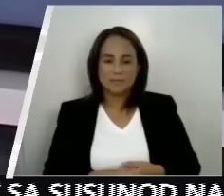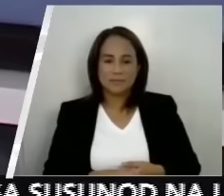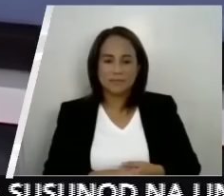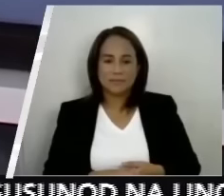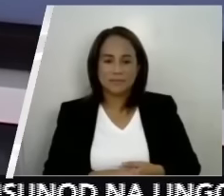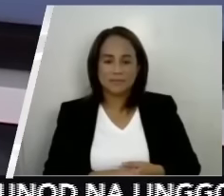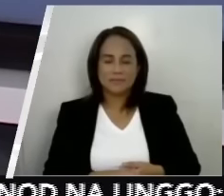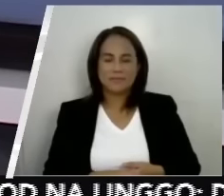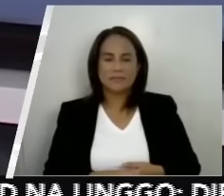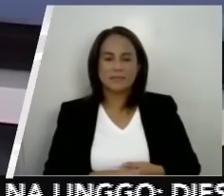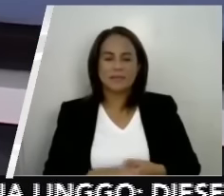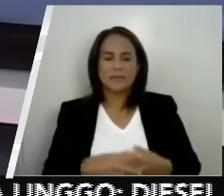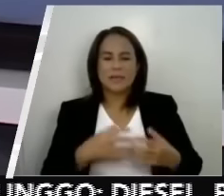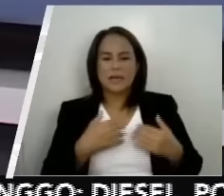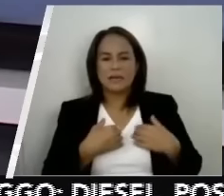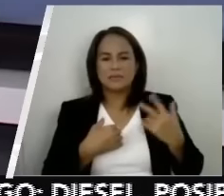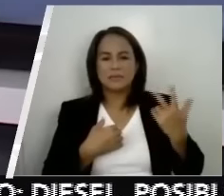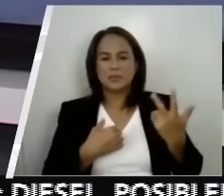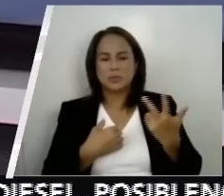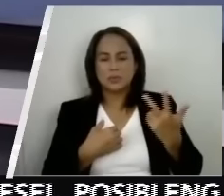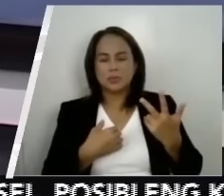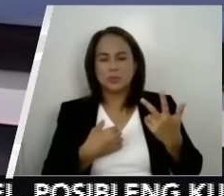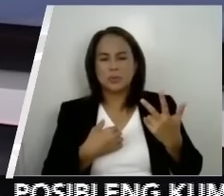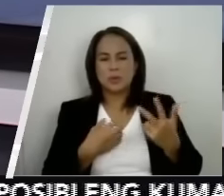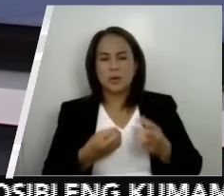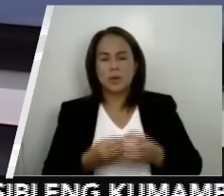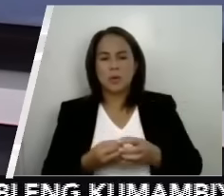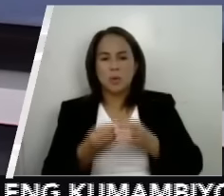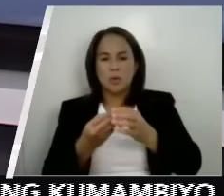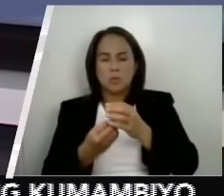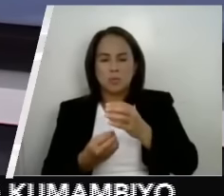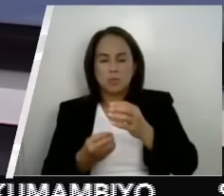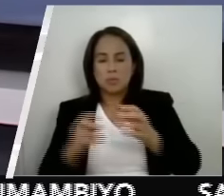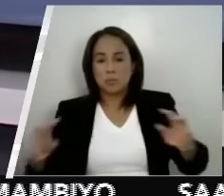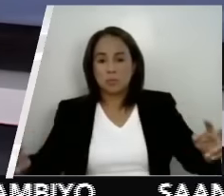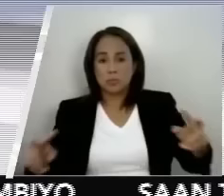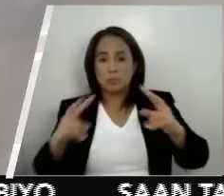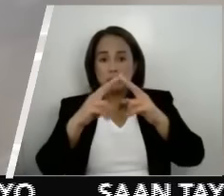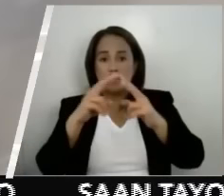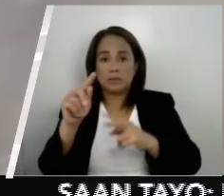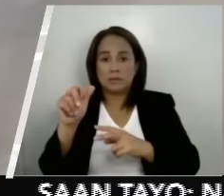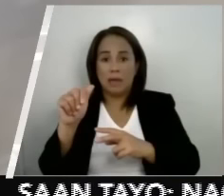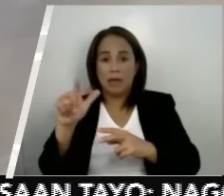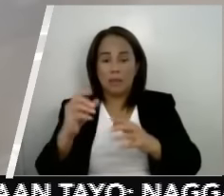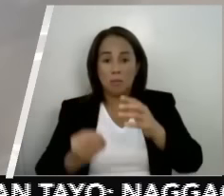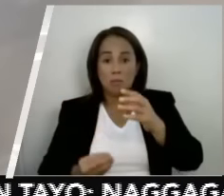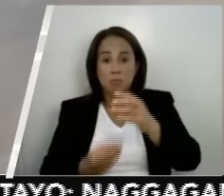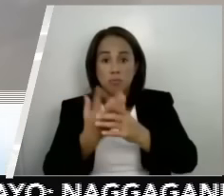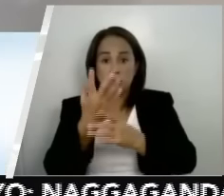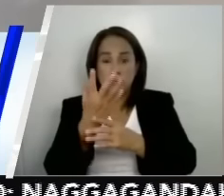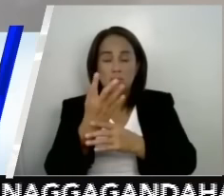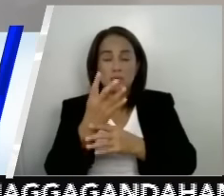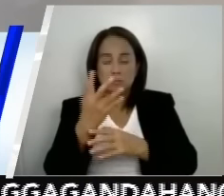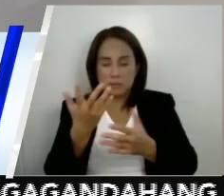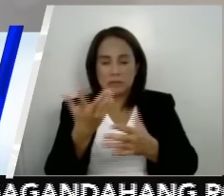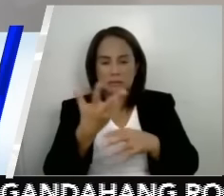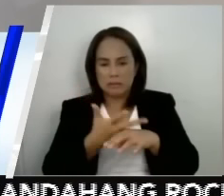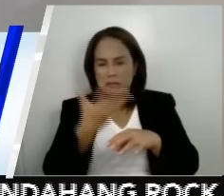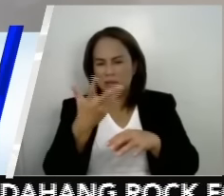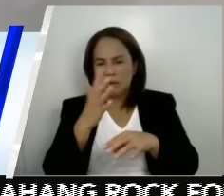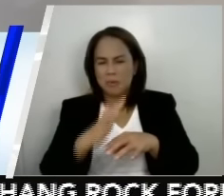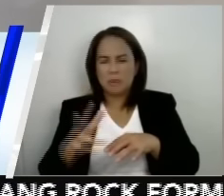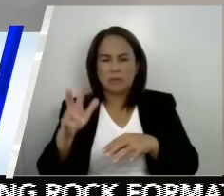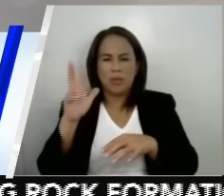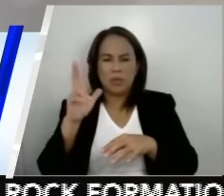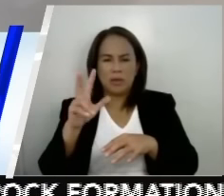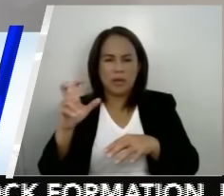Nagkaroon ng tatlong phreatic eruptions o pagbuga ng usok ang Bulkan Taal kaninang umaga. Sa tala ng FIVOC, sumabot hanggang